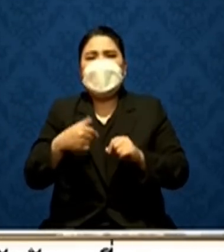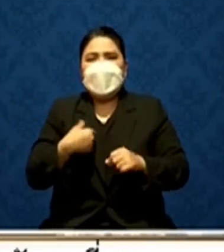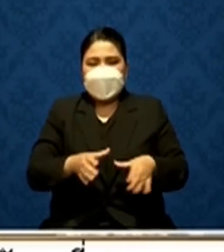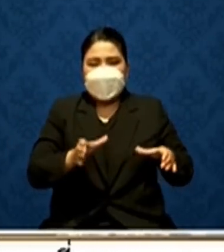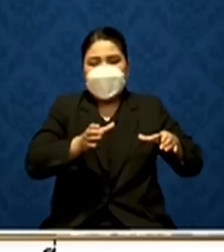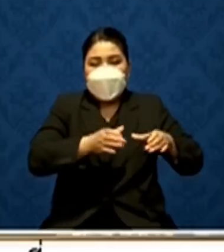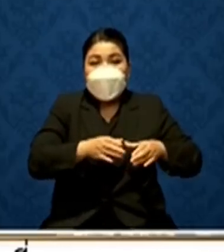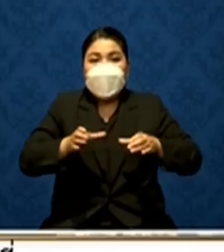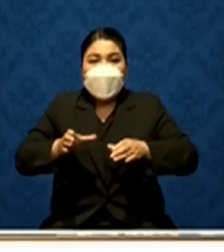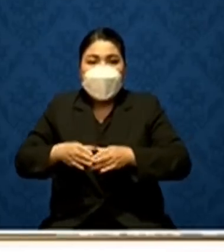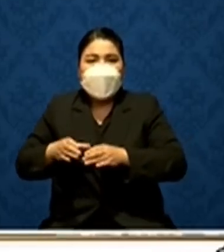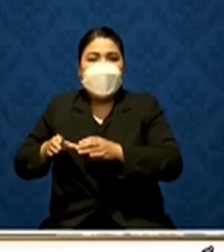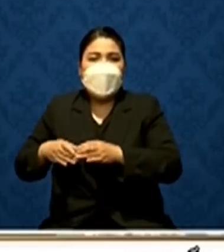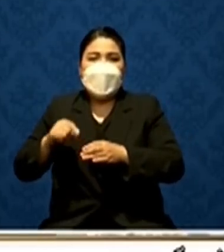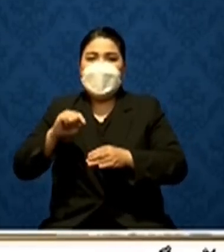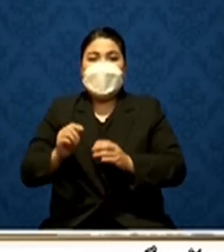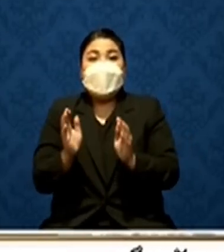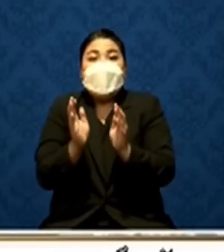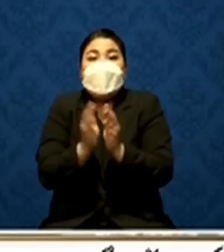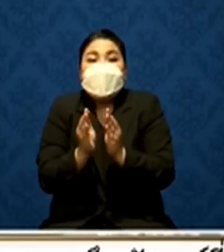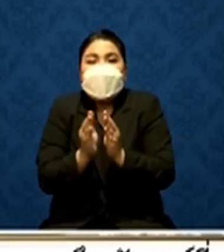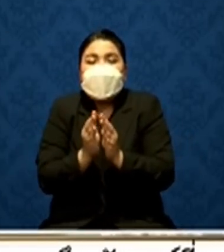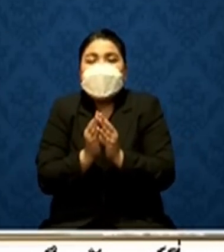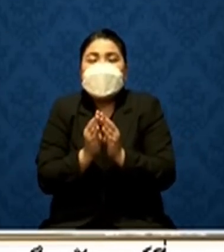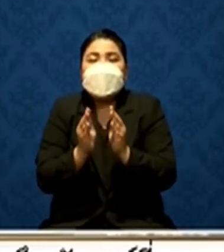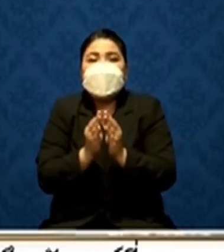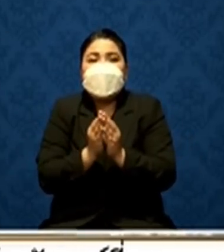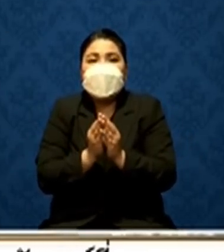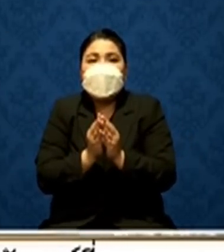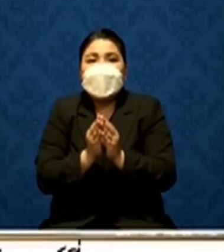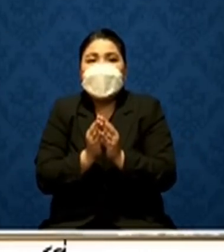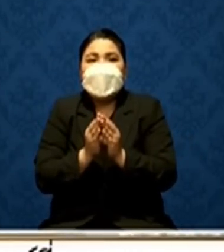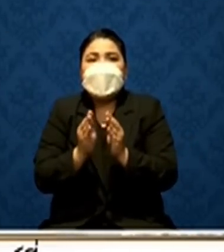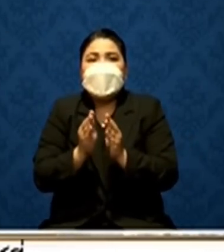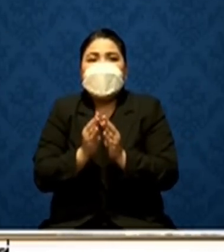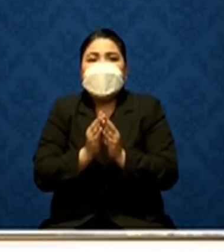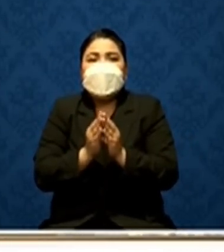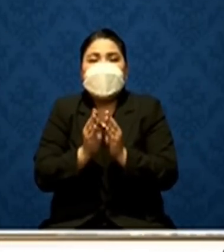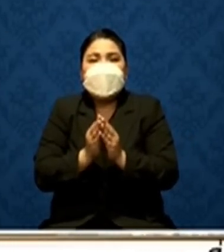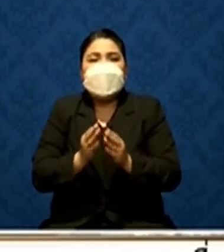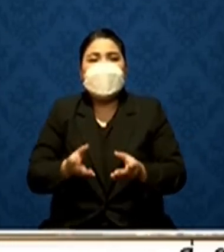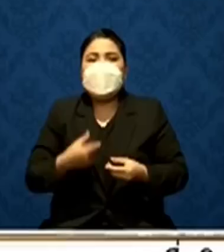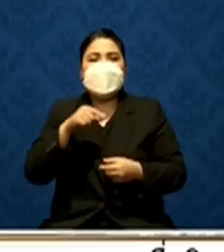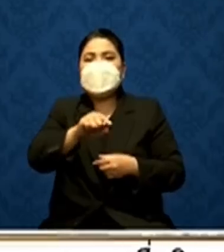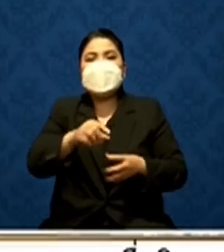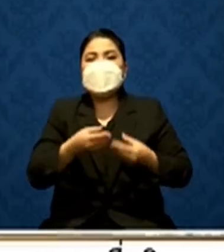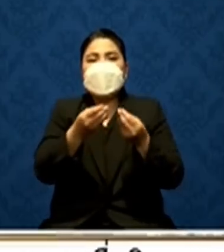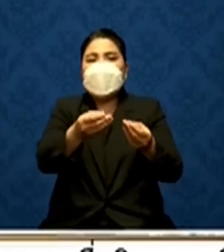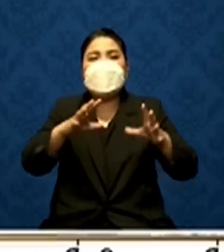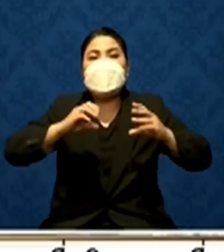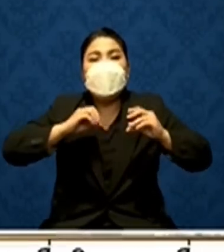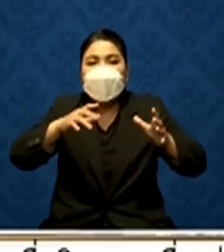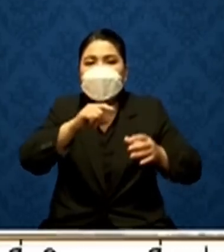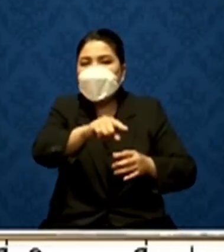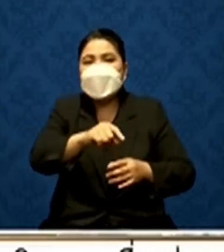ผมกล่าวไปไม่ลงคะแนนถ้าไม่ไว้วางใจฝนเอกประยุทธ์แล้วมันถึงเวลาจริงๆ